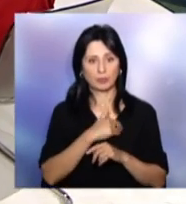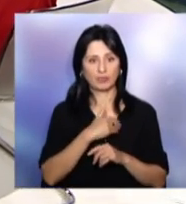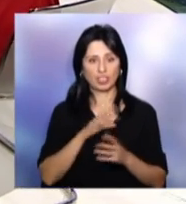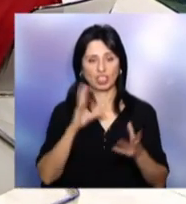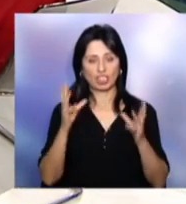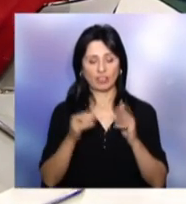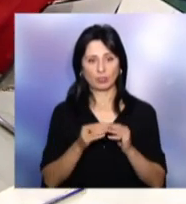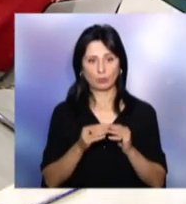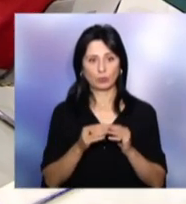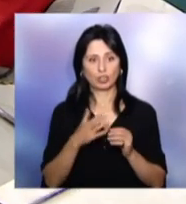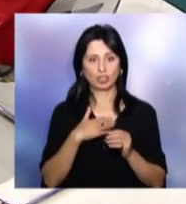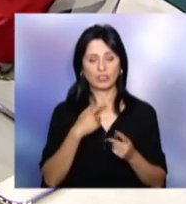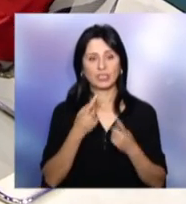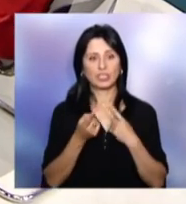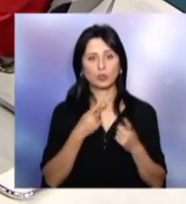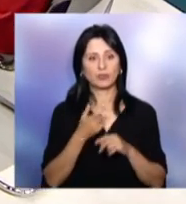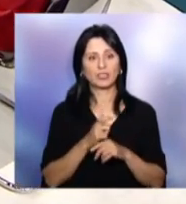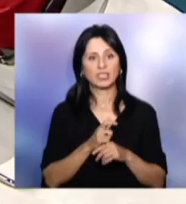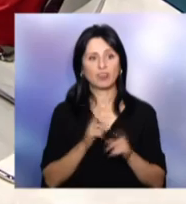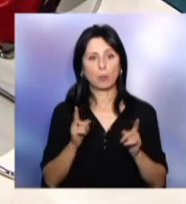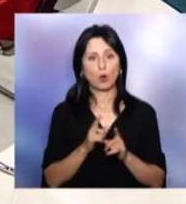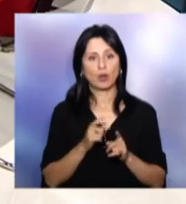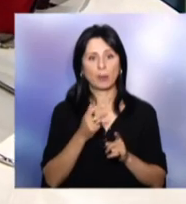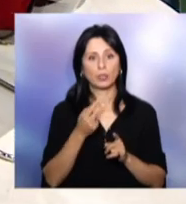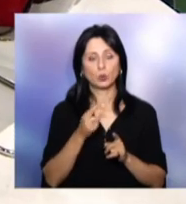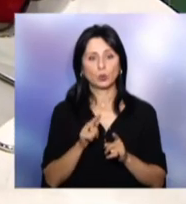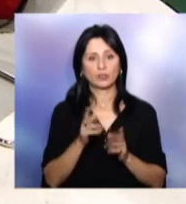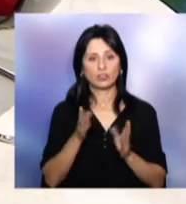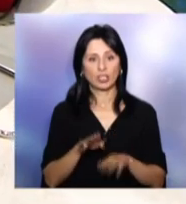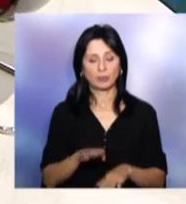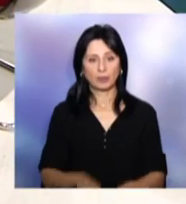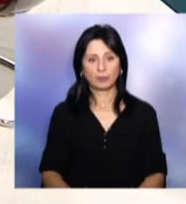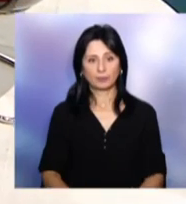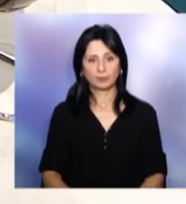რომ შევაჯამოთ ჩვენი საუბარი და ძალიან მოკლედ, რამდენიმე წუთი გრჩება